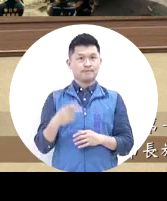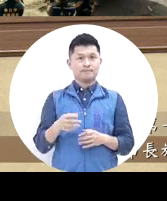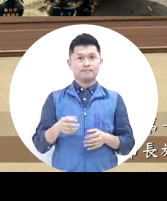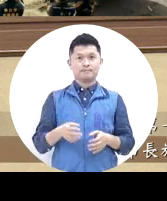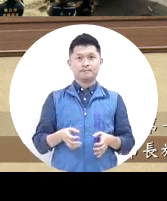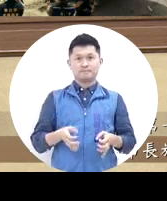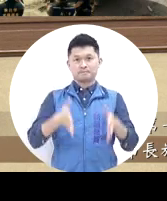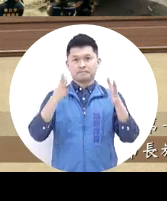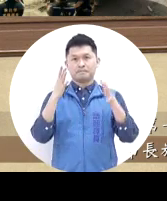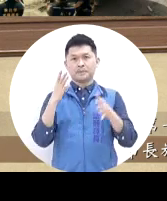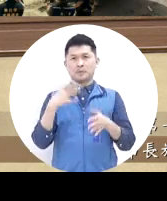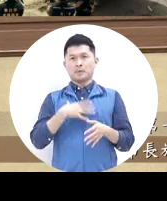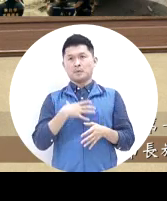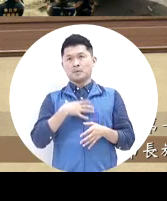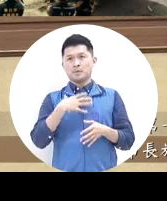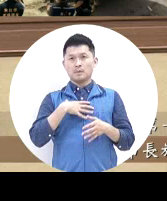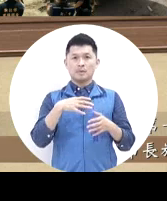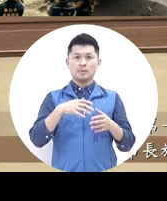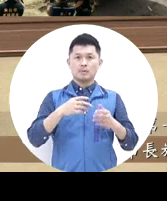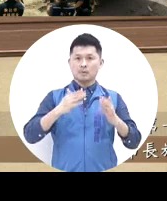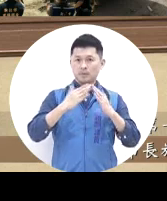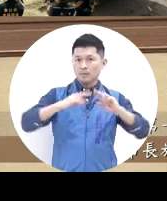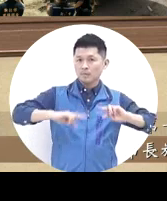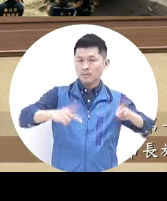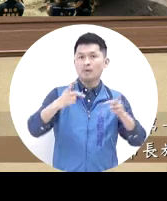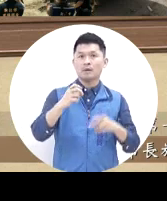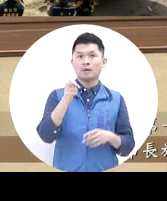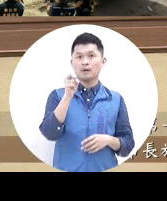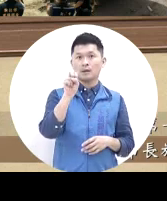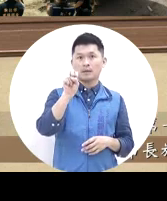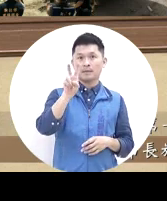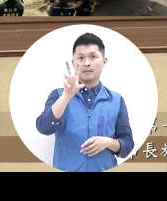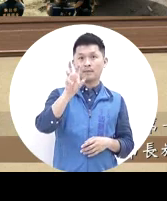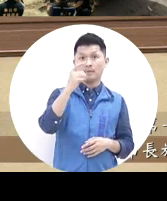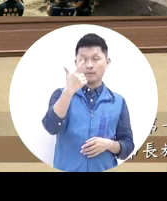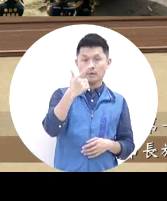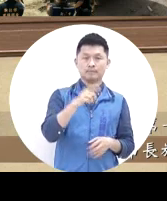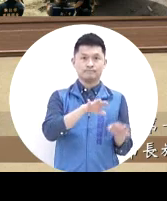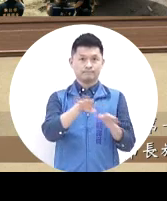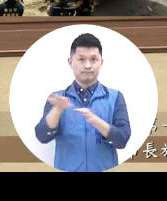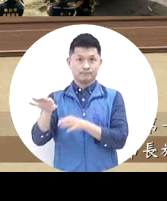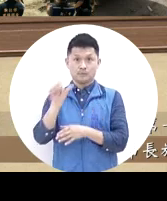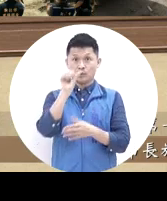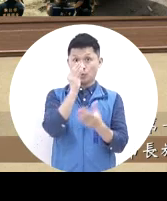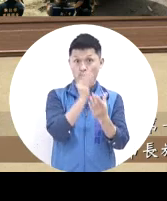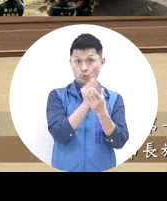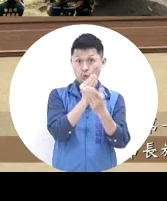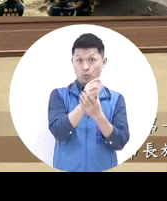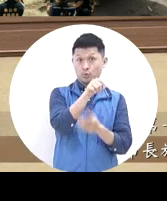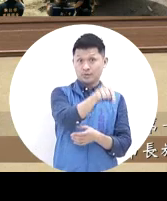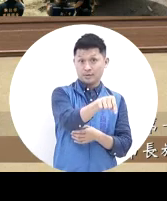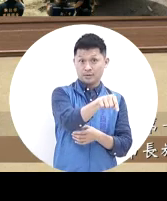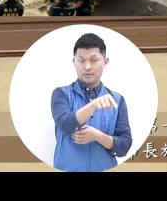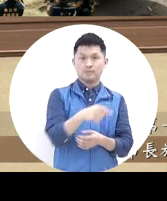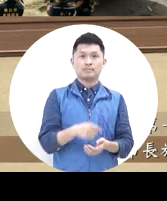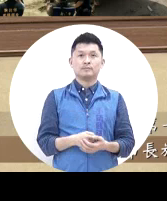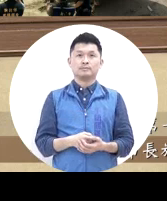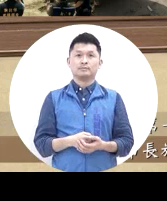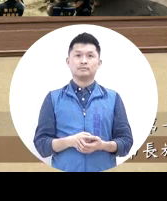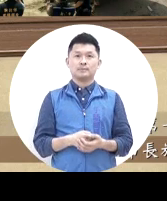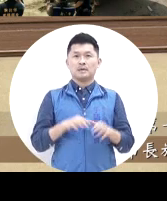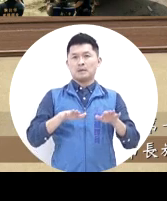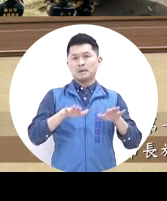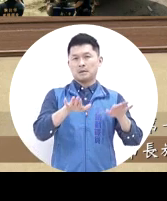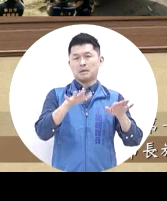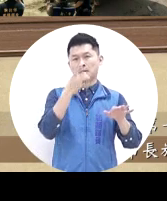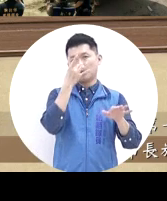做了286件。那五股因为长期受到发展的停滞，